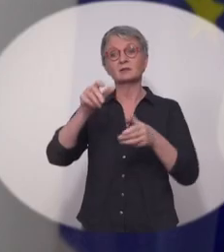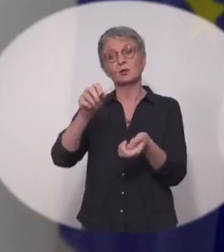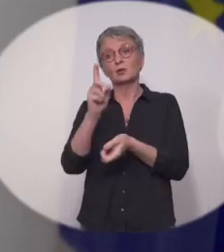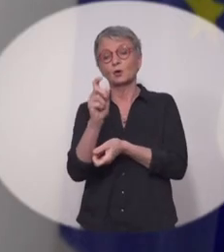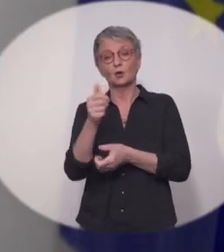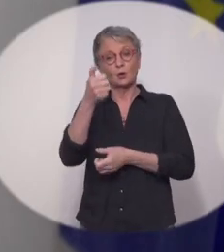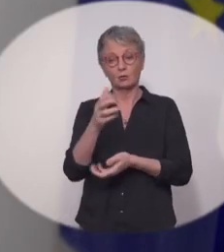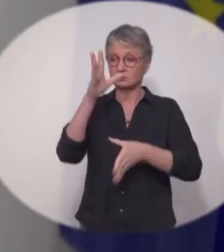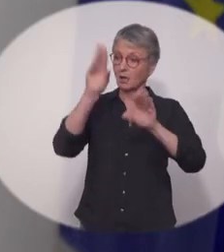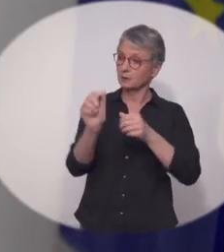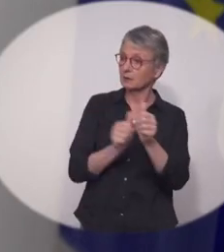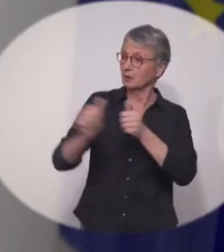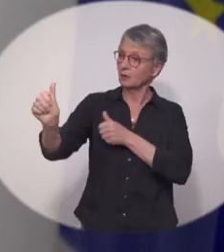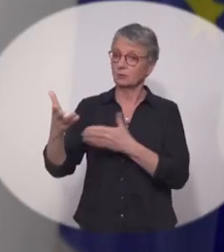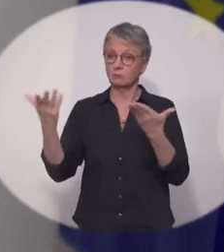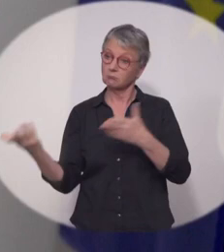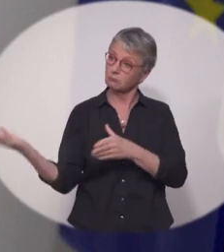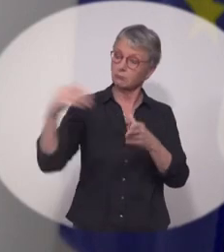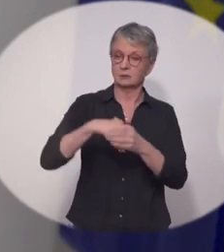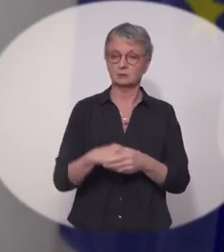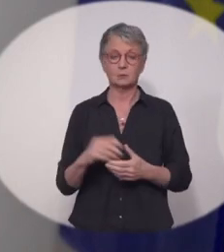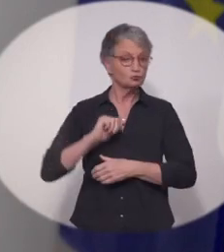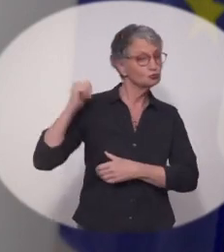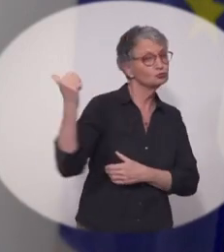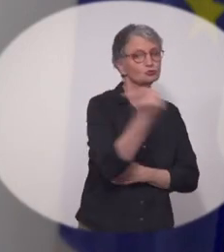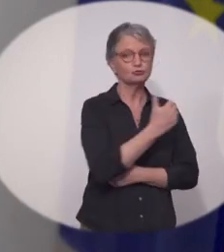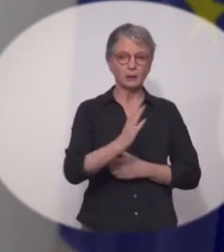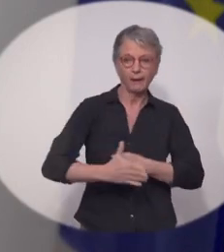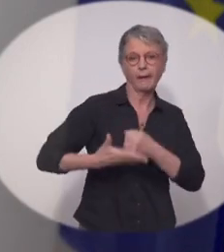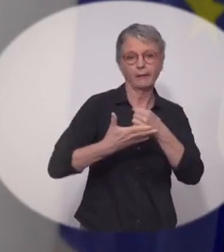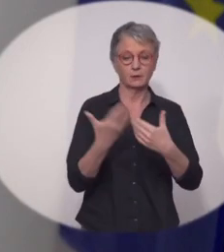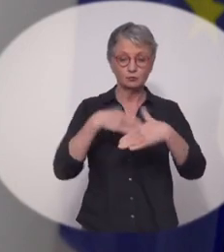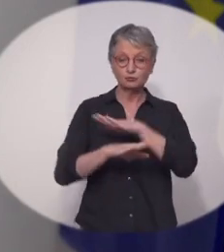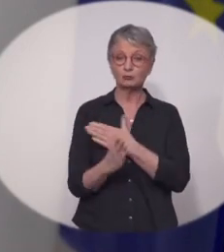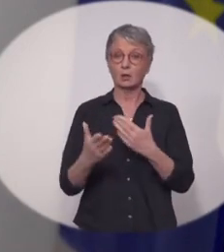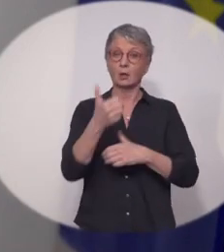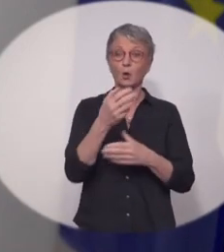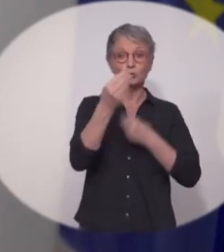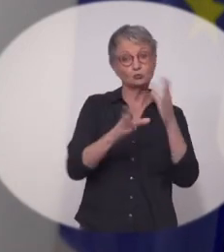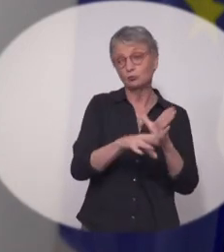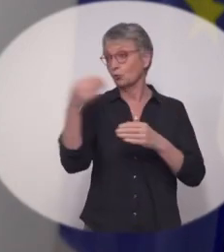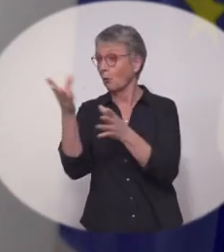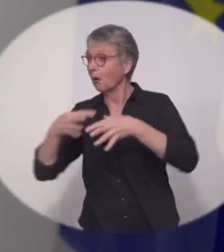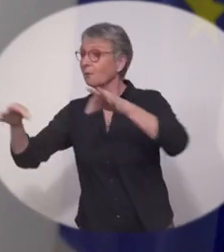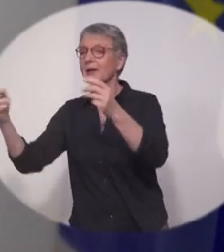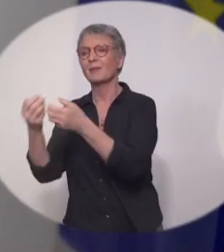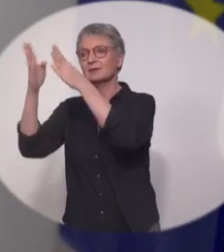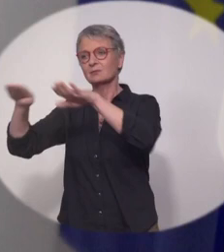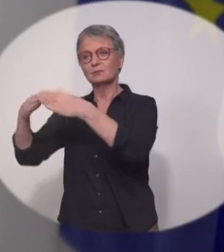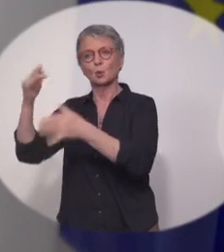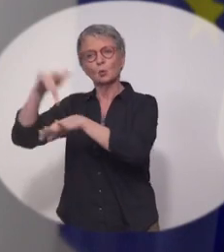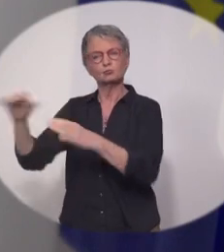chacune et chacun a apporté sa contribution en corse comme à l'extérieur par exemple à beyrouth meurtri par une terrible